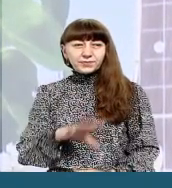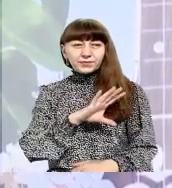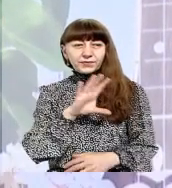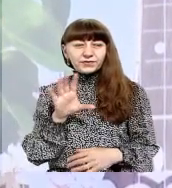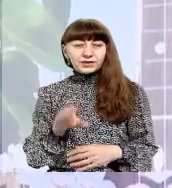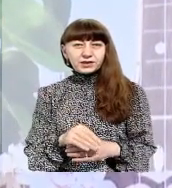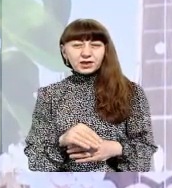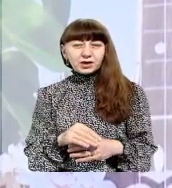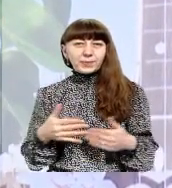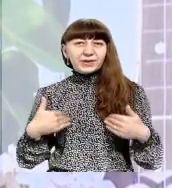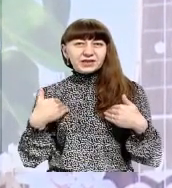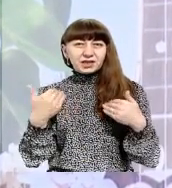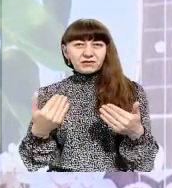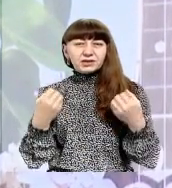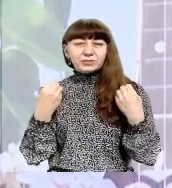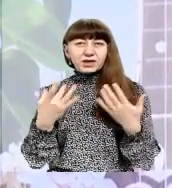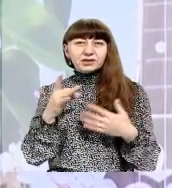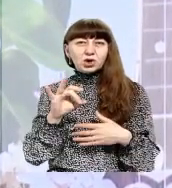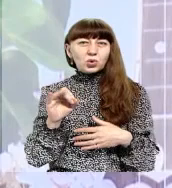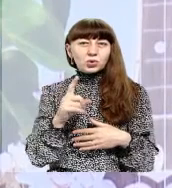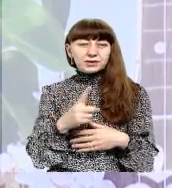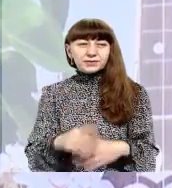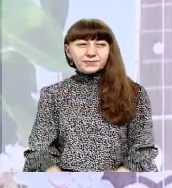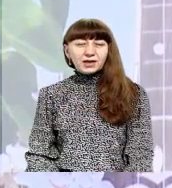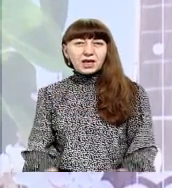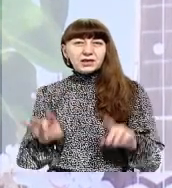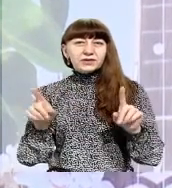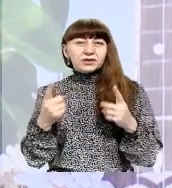ұлы мерекеңізбен шын жүректен құттықтаймын.